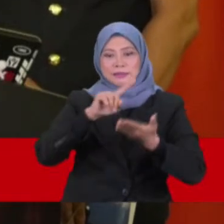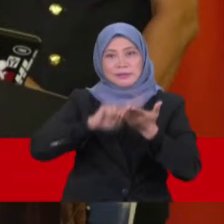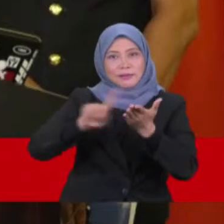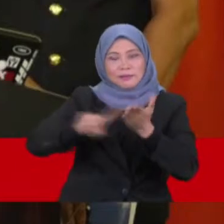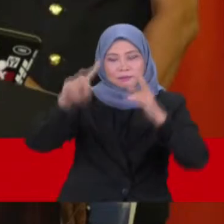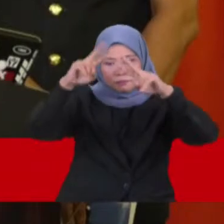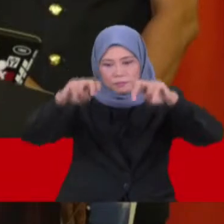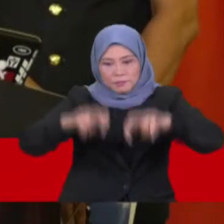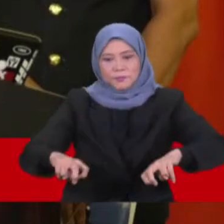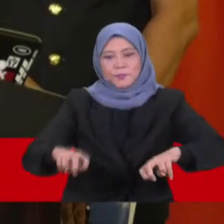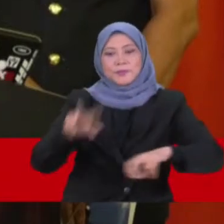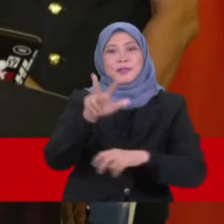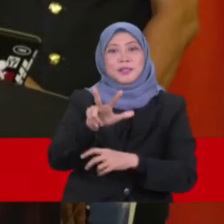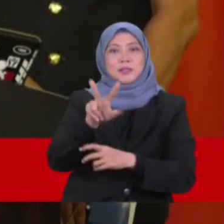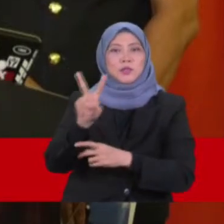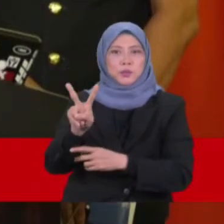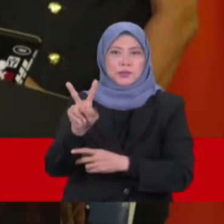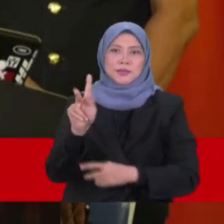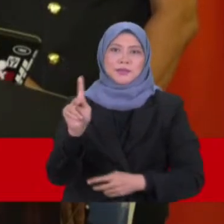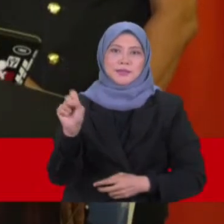lanjut 32.